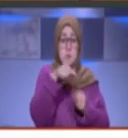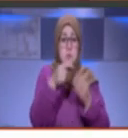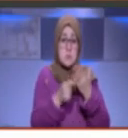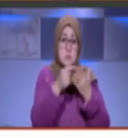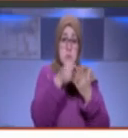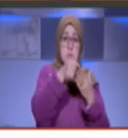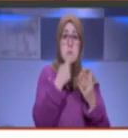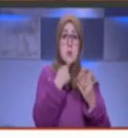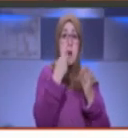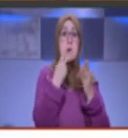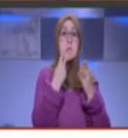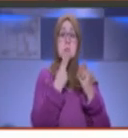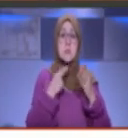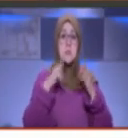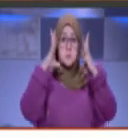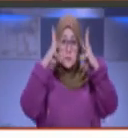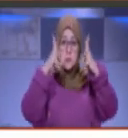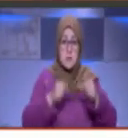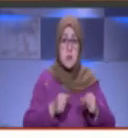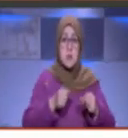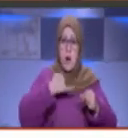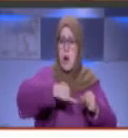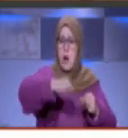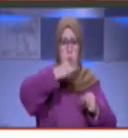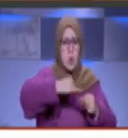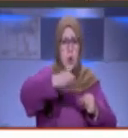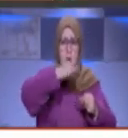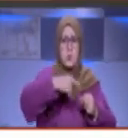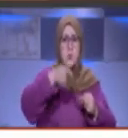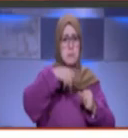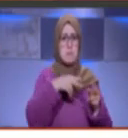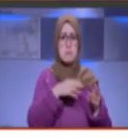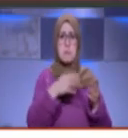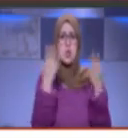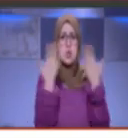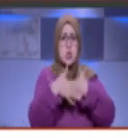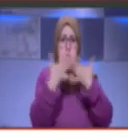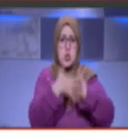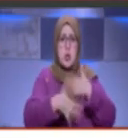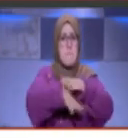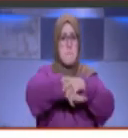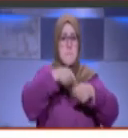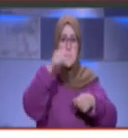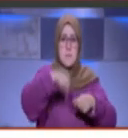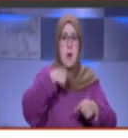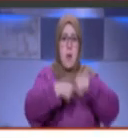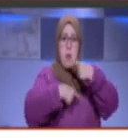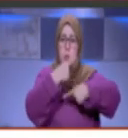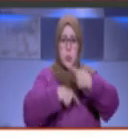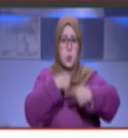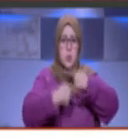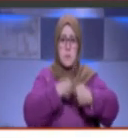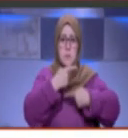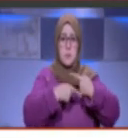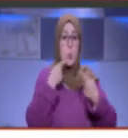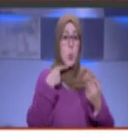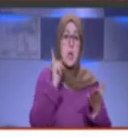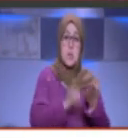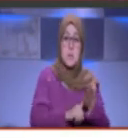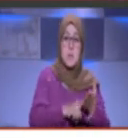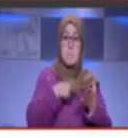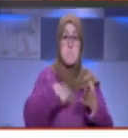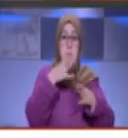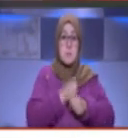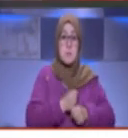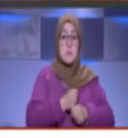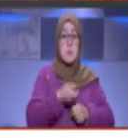مباشر على طول متوازي، والشركه هي منظمه الموضوع دوت في اوقات معينه، ملتزمه بيه وملتزمه بموضوع الوقايه والتطهير في